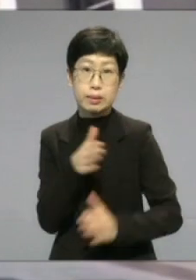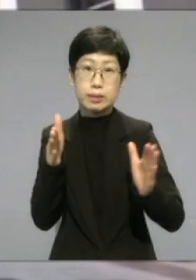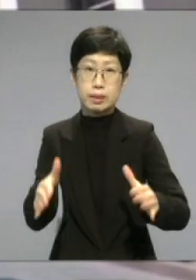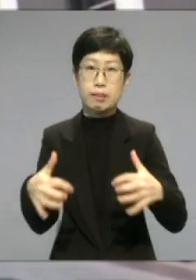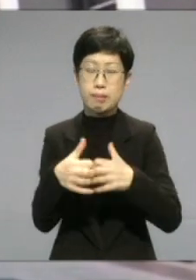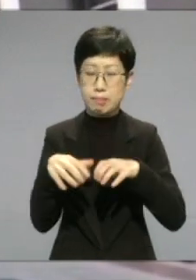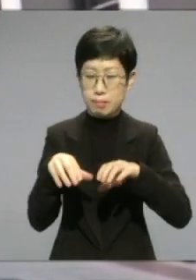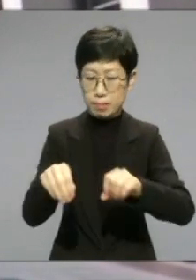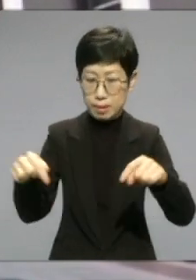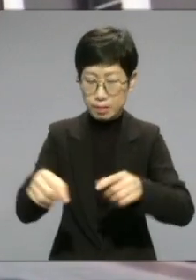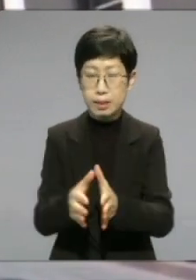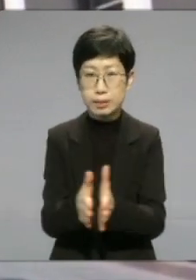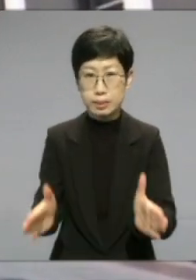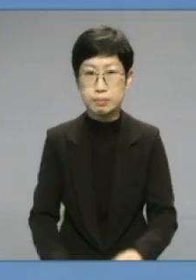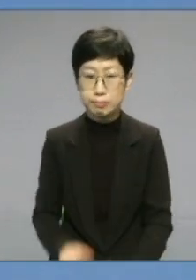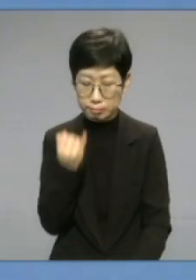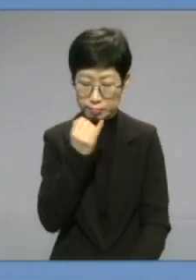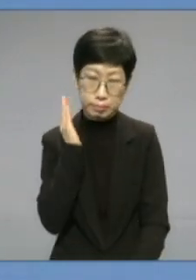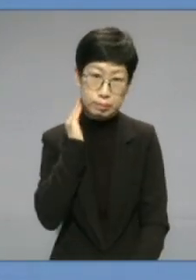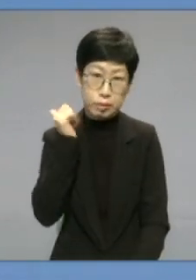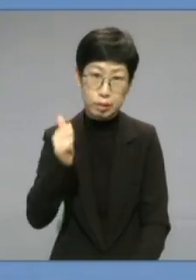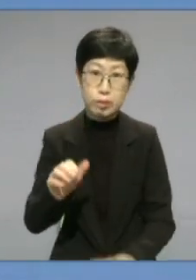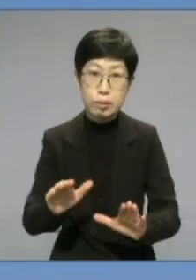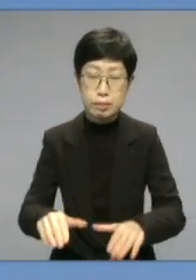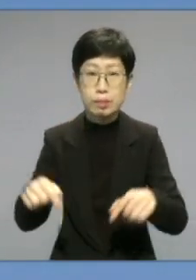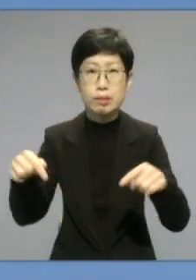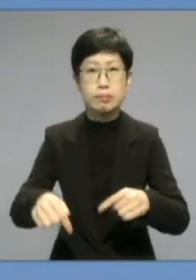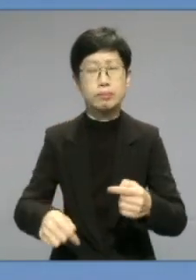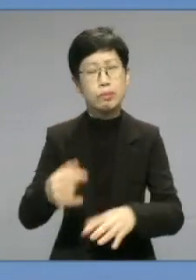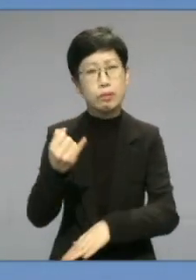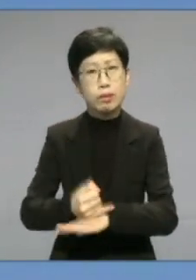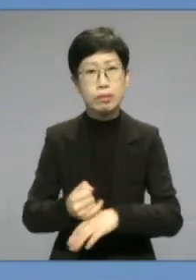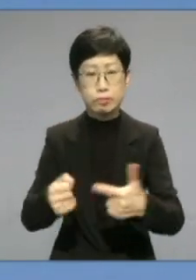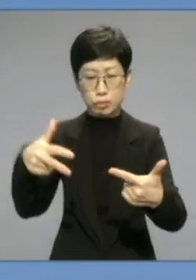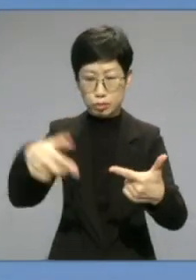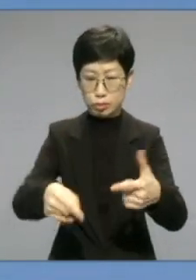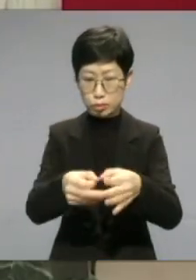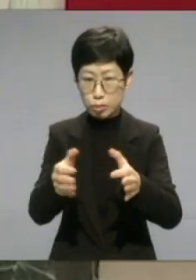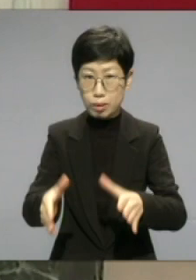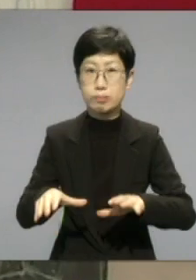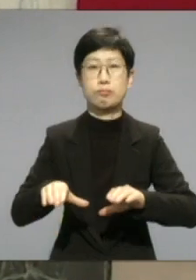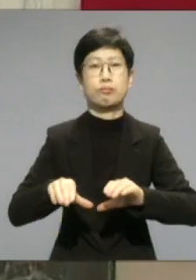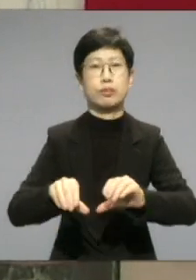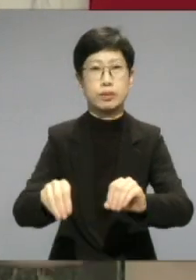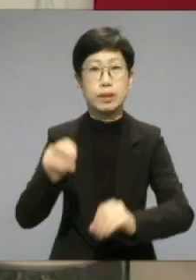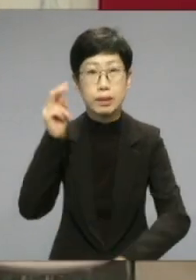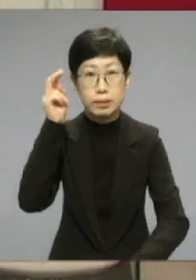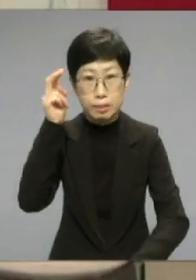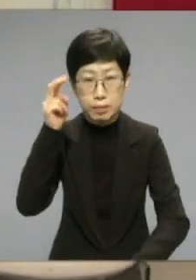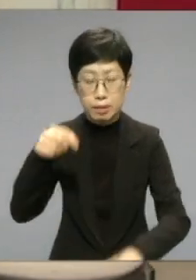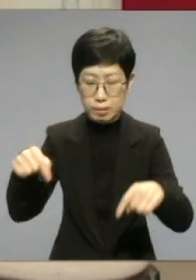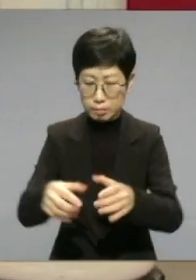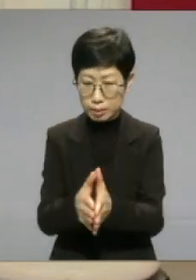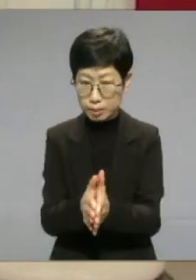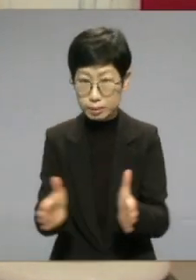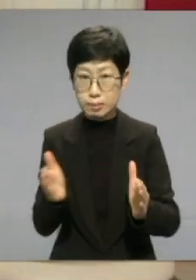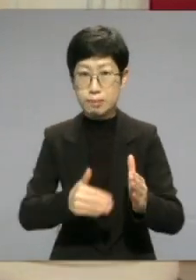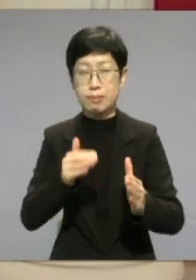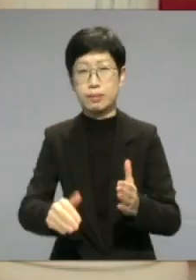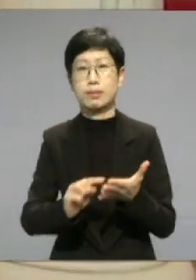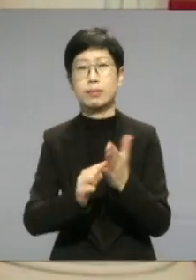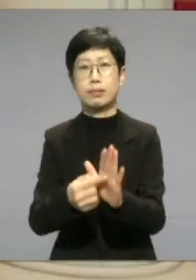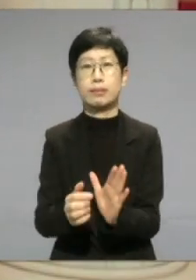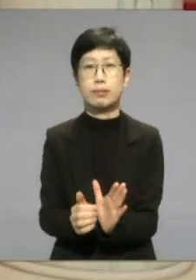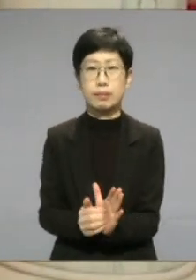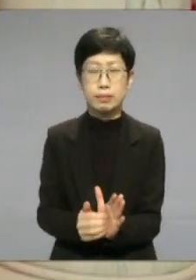시작했습니다. 바이든 대통령도 이번 협상이 최소 6주 동안의 평온을 가져다 줄 것이라며 협상 시작을